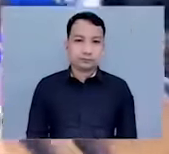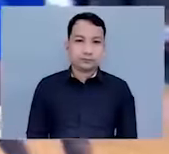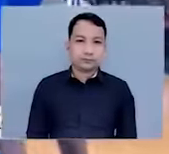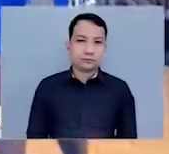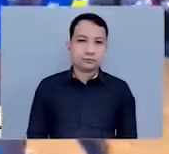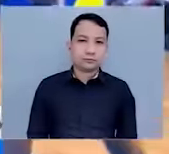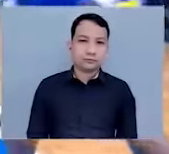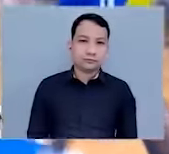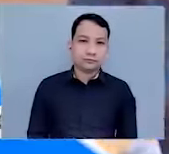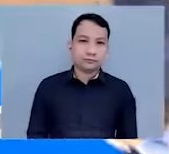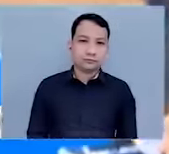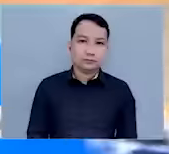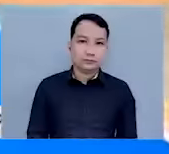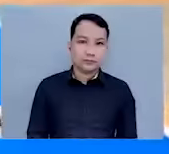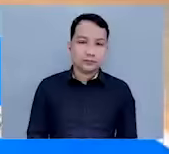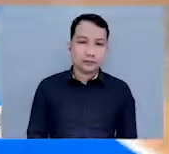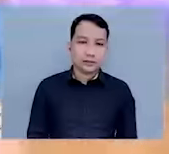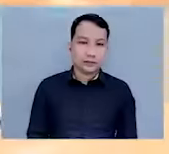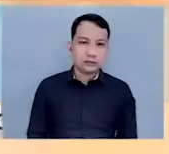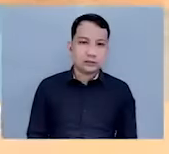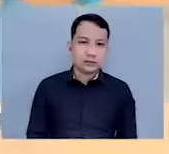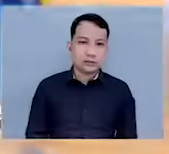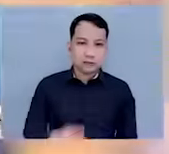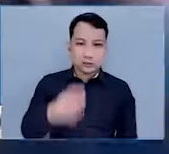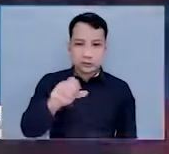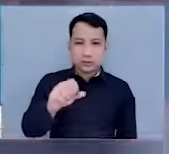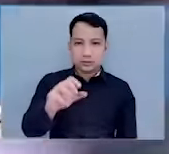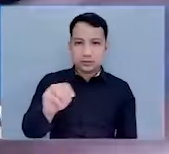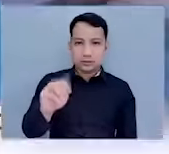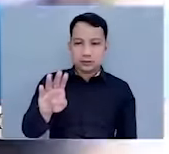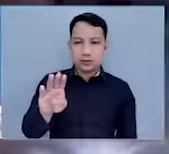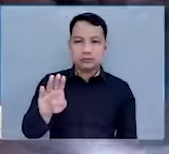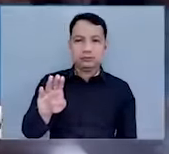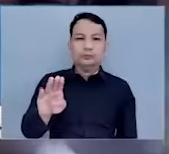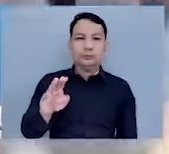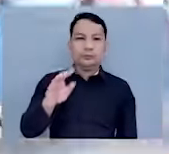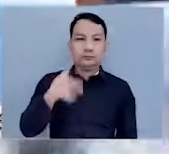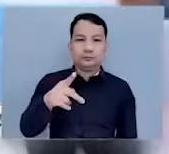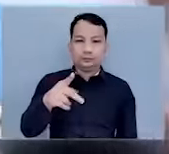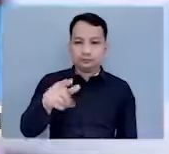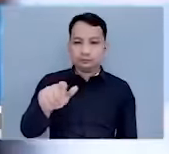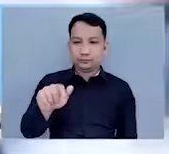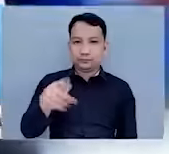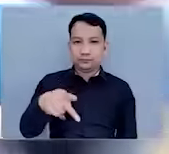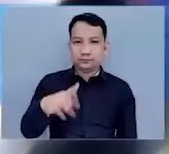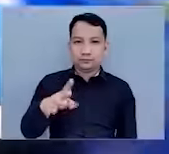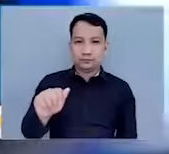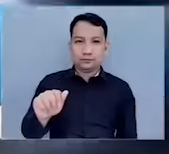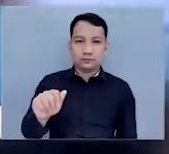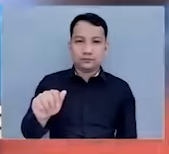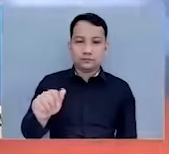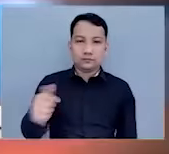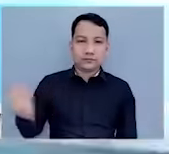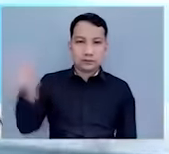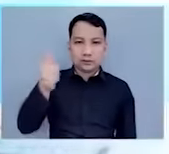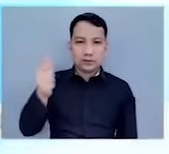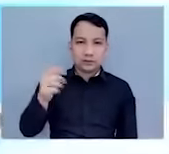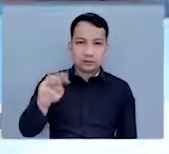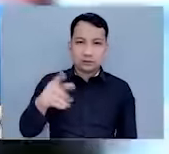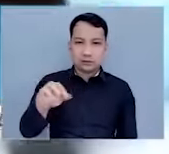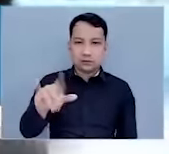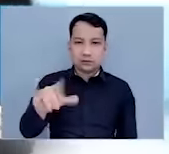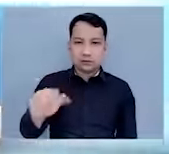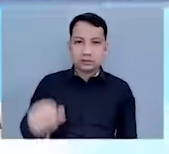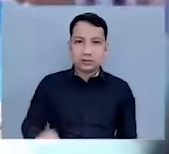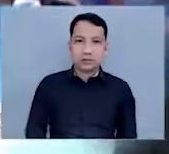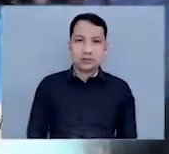Lumawak na ang bentahe ng San Miguel Beermen sa PBA Commissioner's Cup Finals kontra sa top seed na Magnolia Hotshots. Iyan